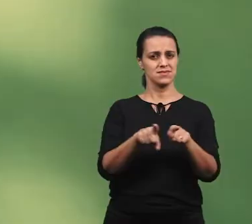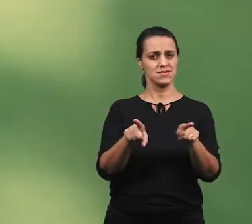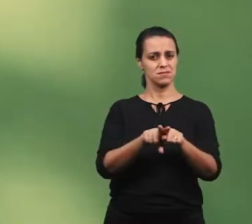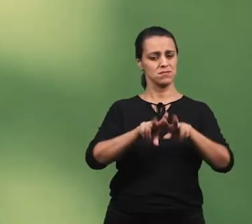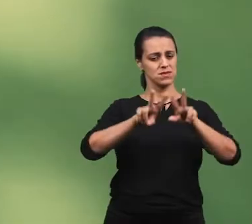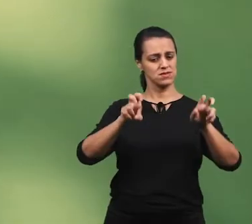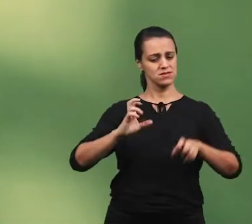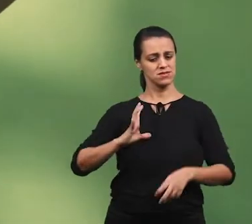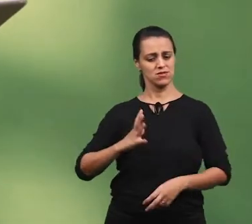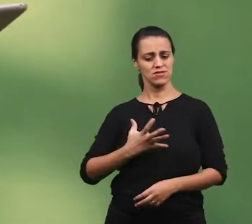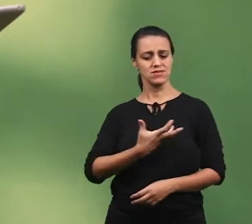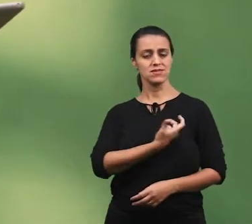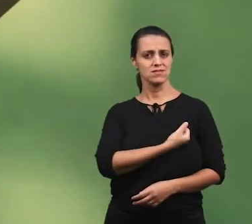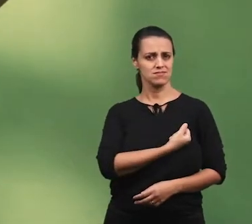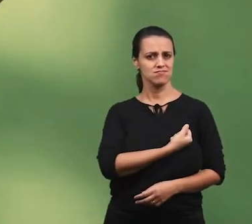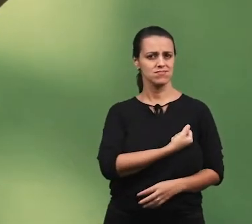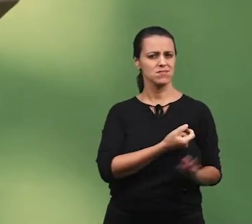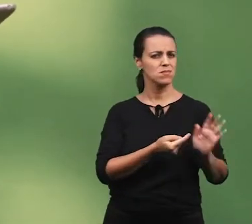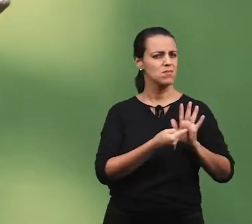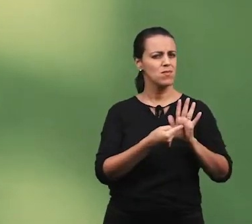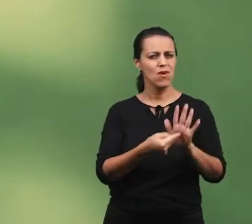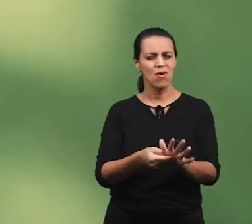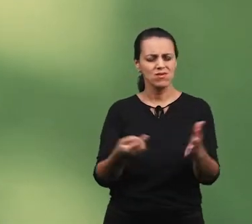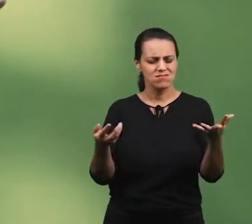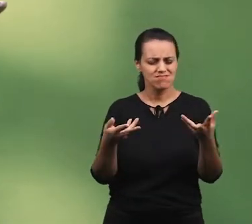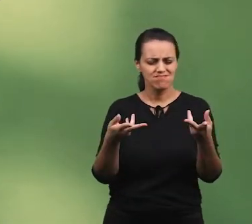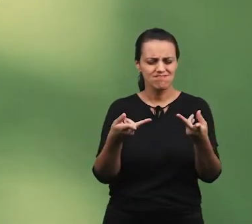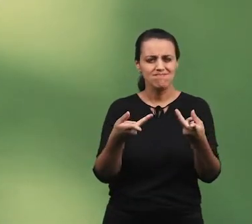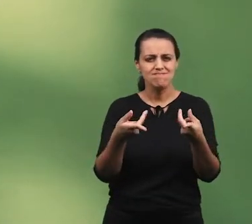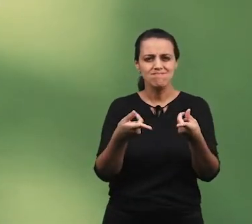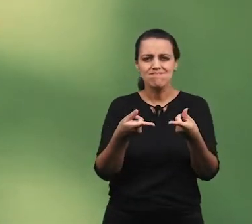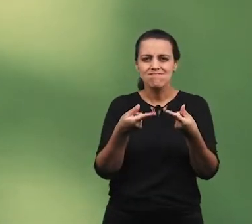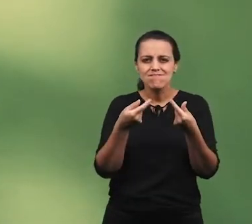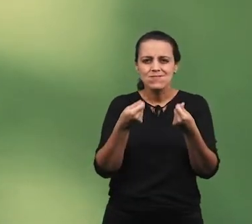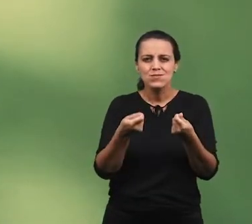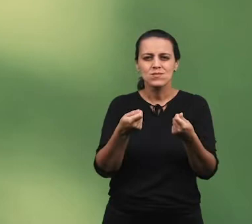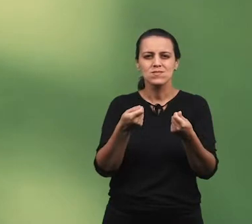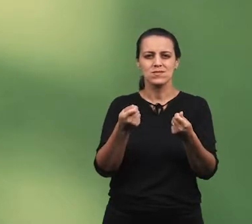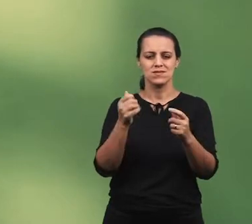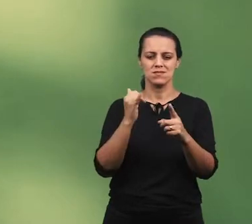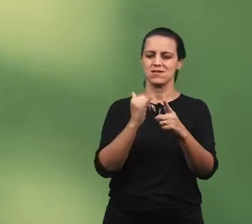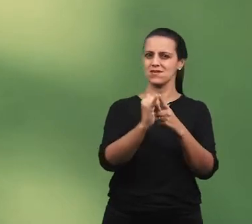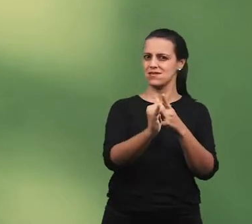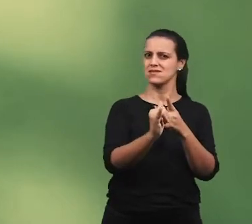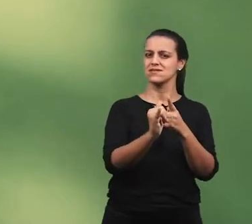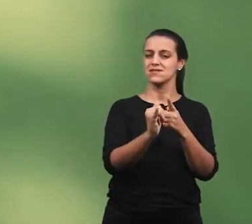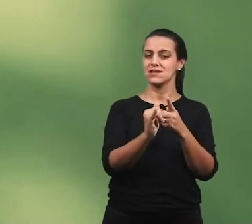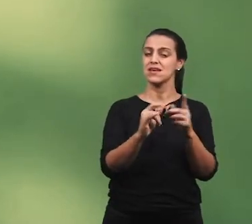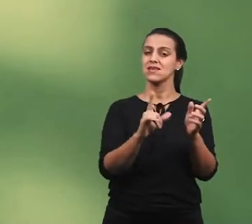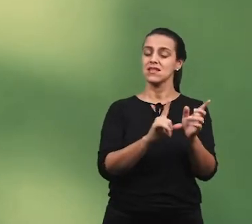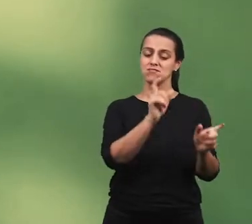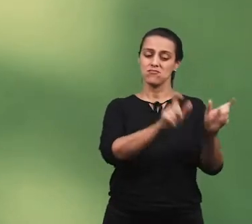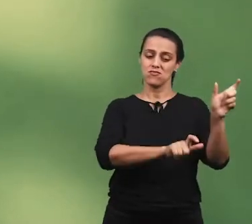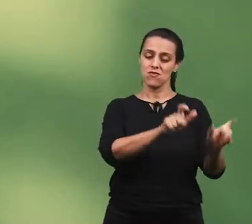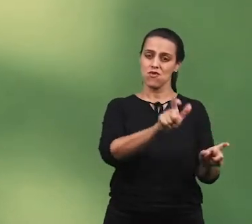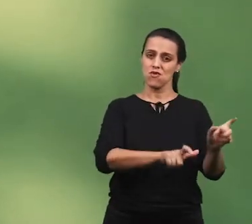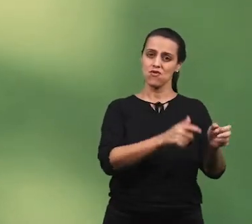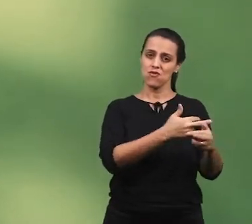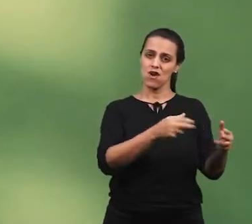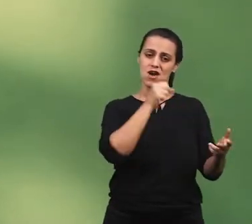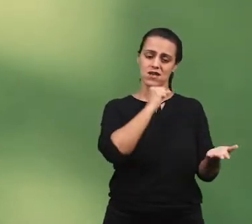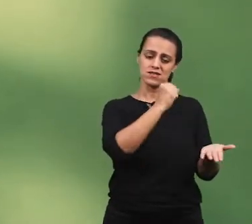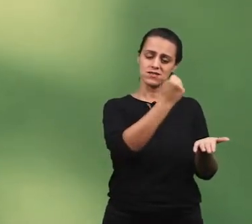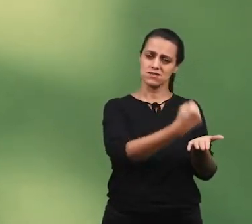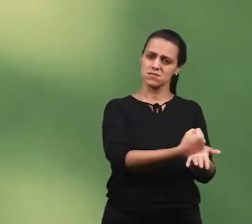о спасении, показывая богатство, пророческое богатство между